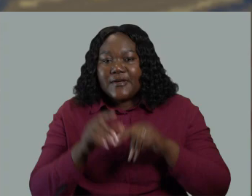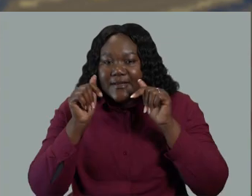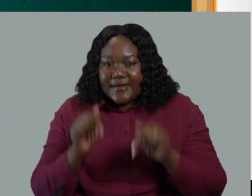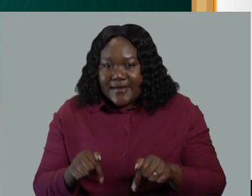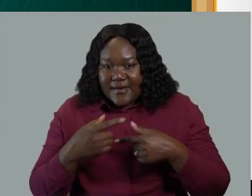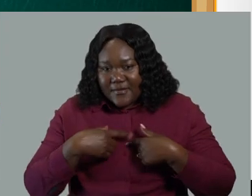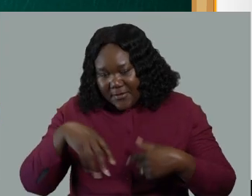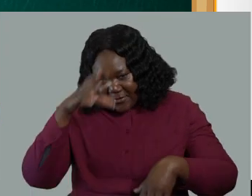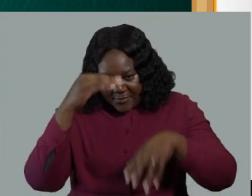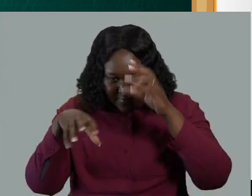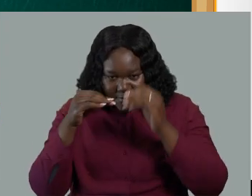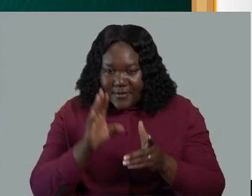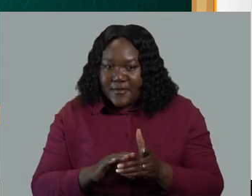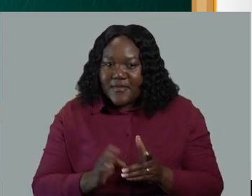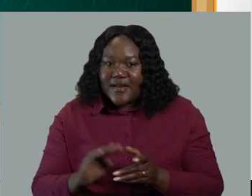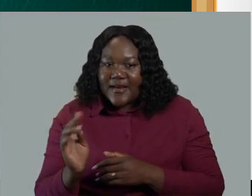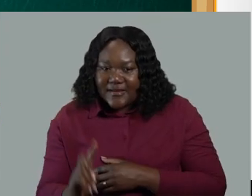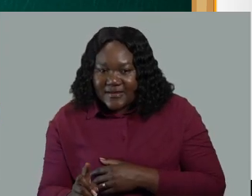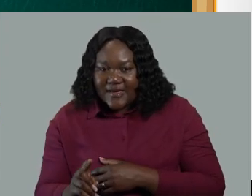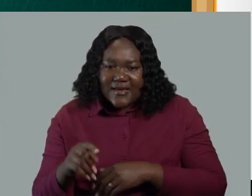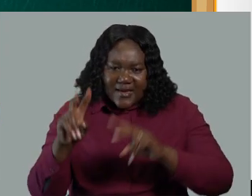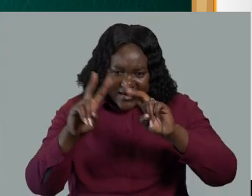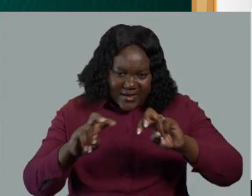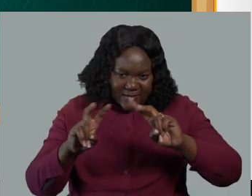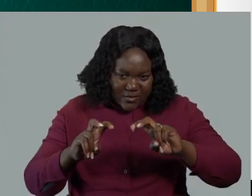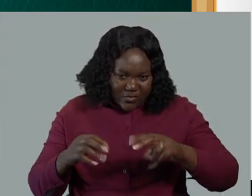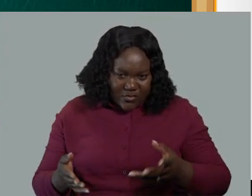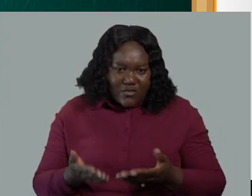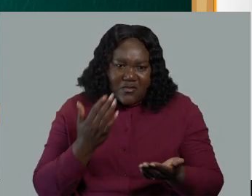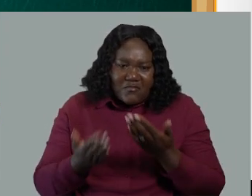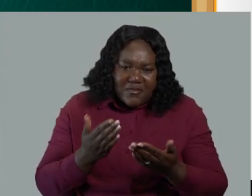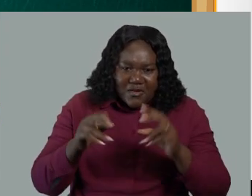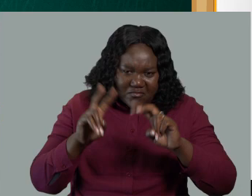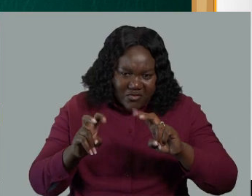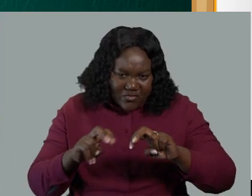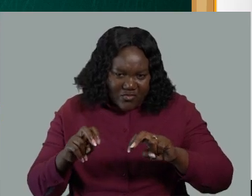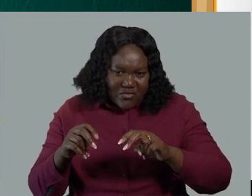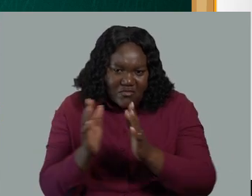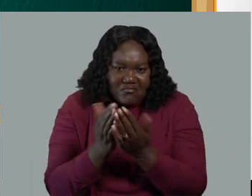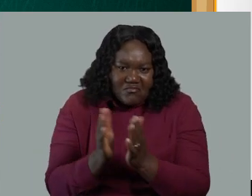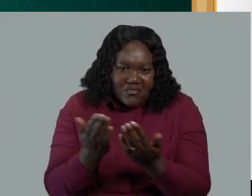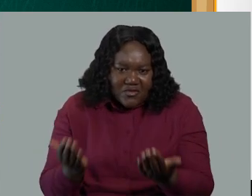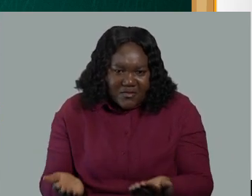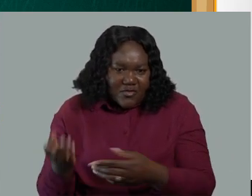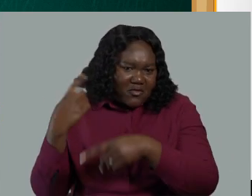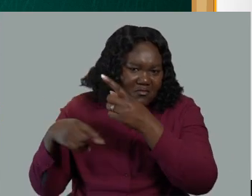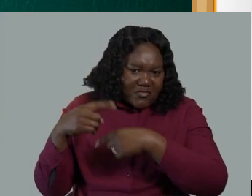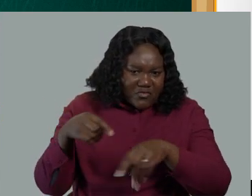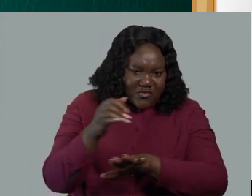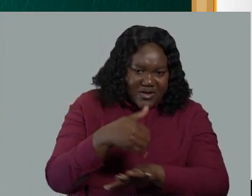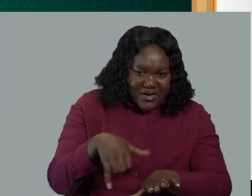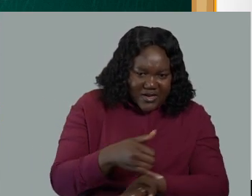shonamkol. Otundi yetu yonena, otika kwanjangela kombinga yetalululo, taivulo kukala kombinga yetalululo